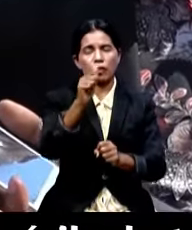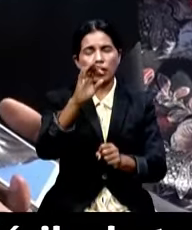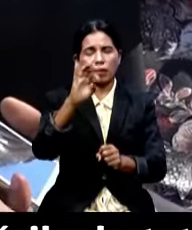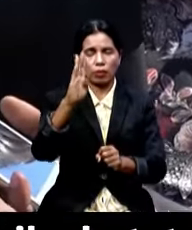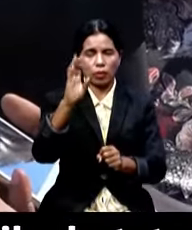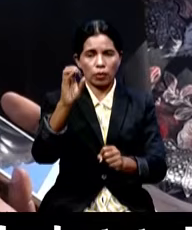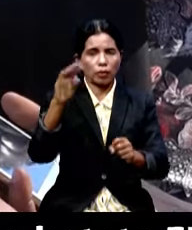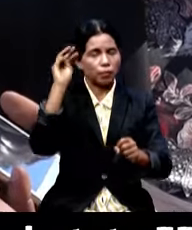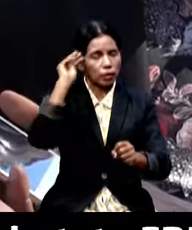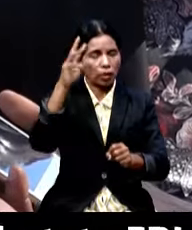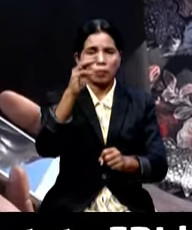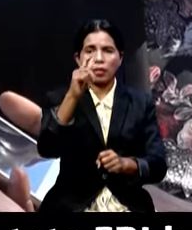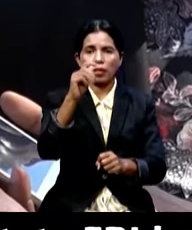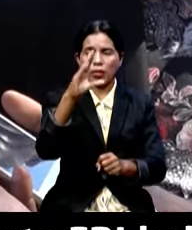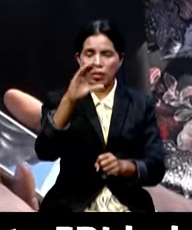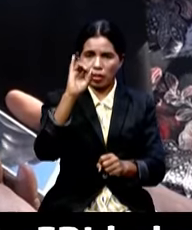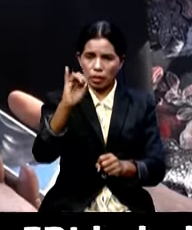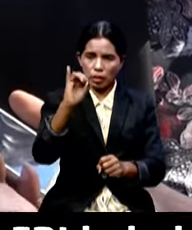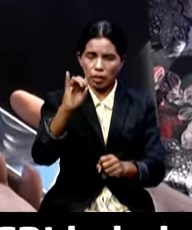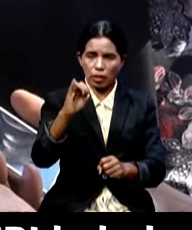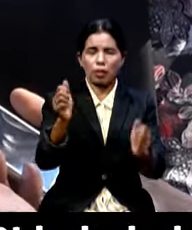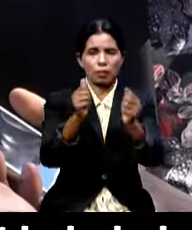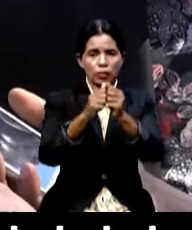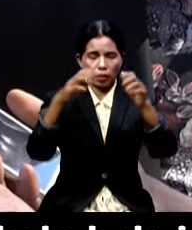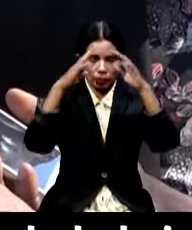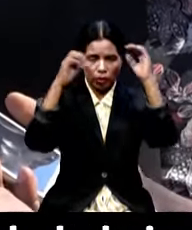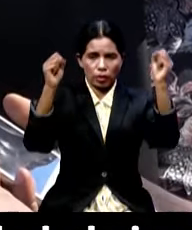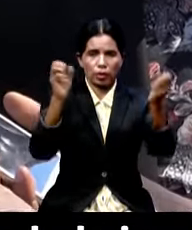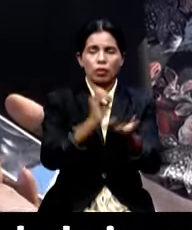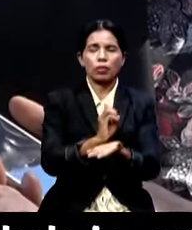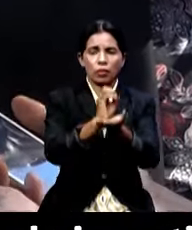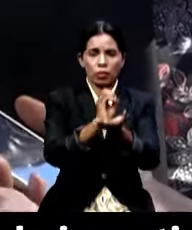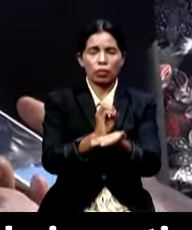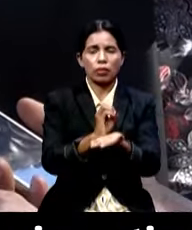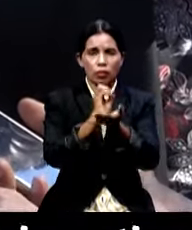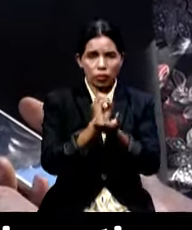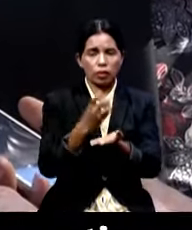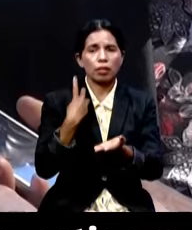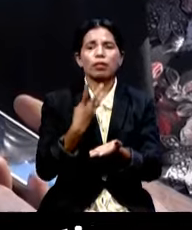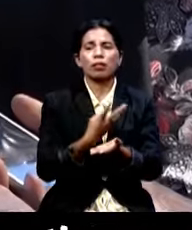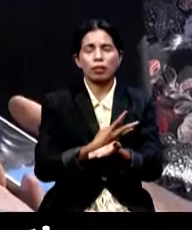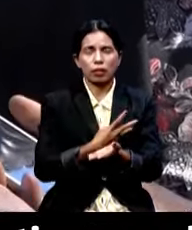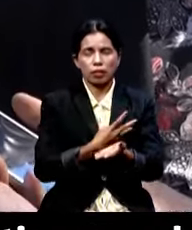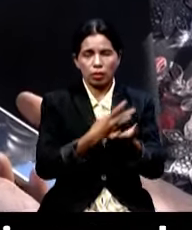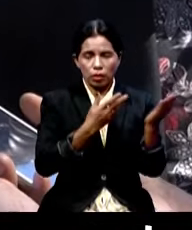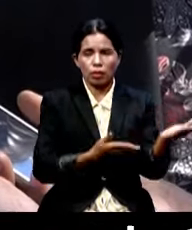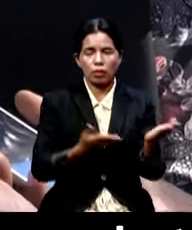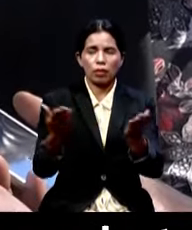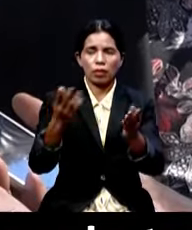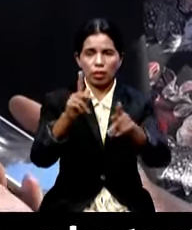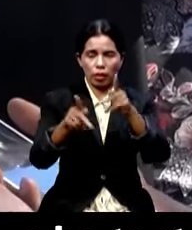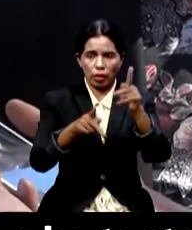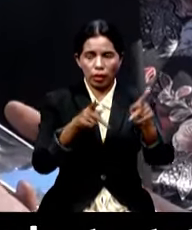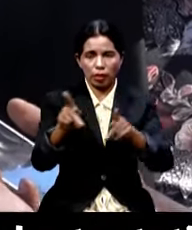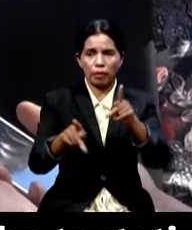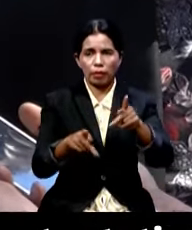Indústria mutuko presidente rewa ita se haruka itu nih membalung baik